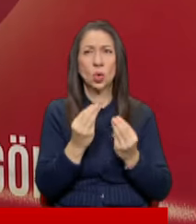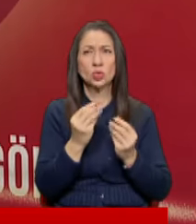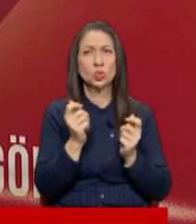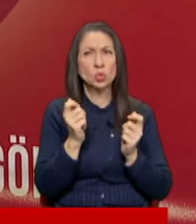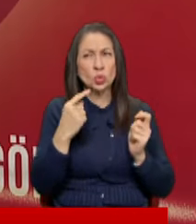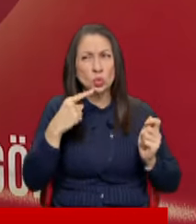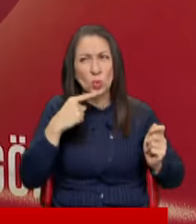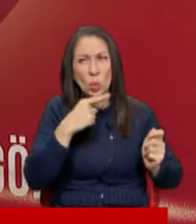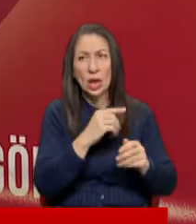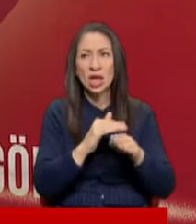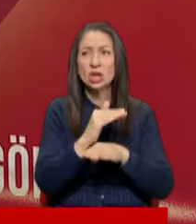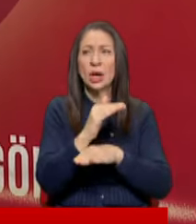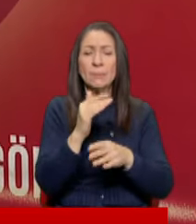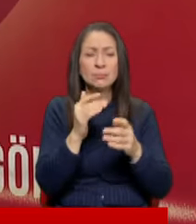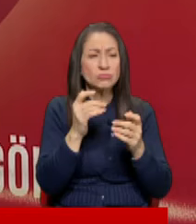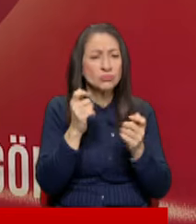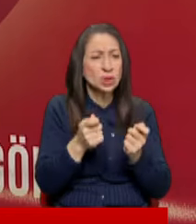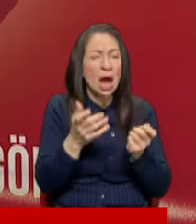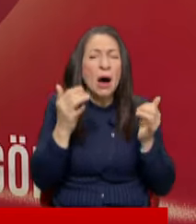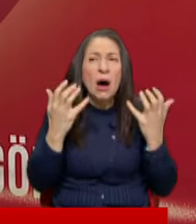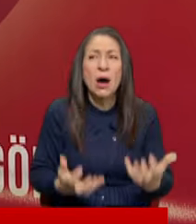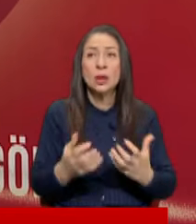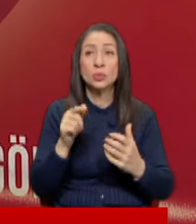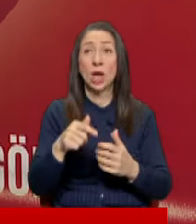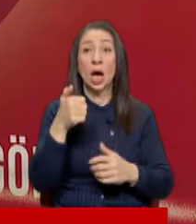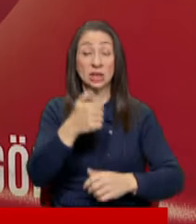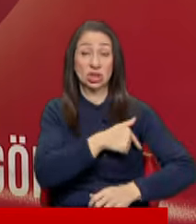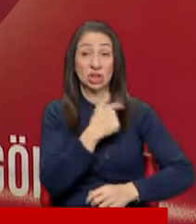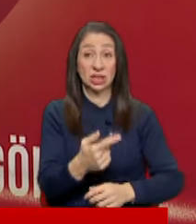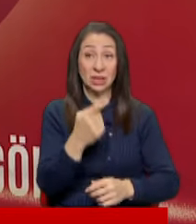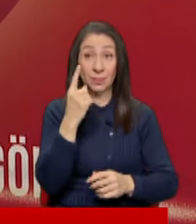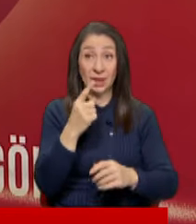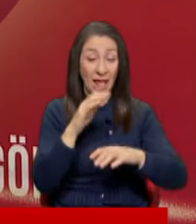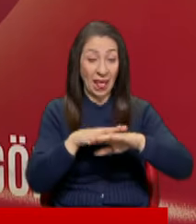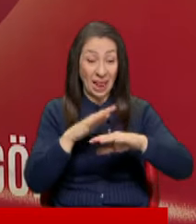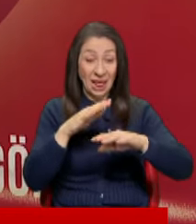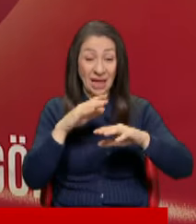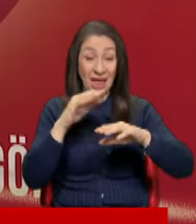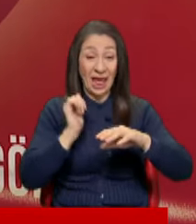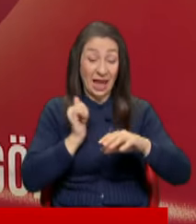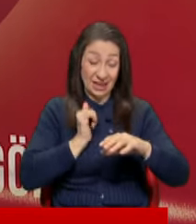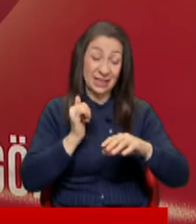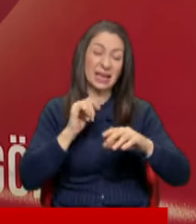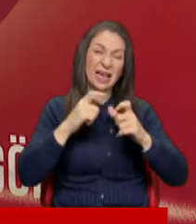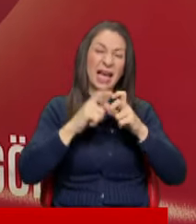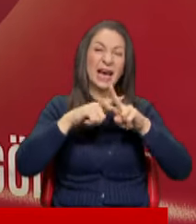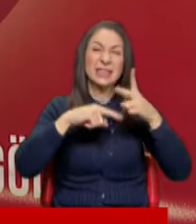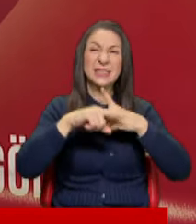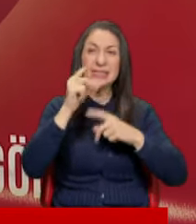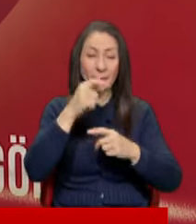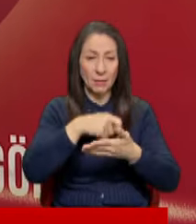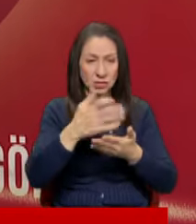zorlamaktadır ve yaşam koşulları çok ağırdır bugün 6 derece bir er gazisinin aldığı maaş 20.000 lira civarındadır